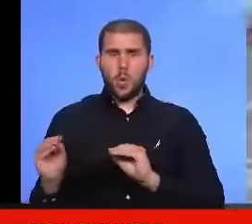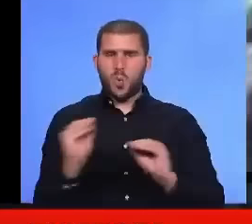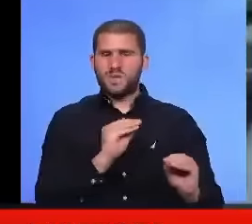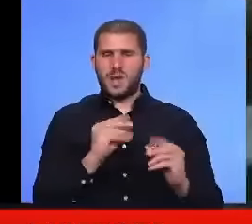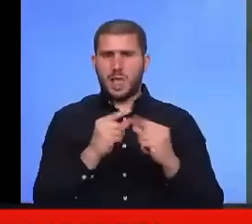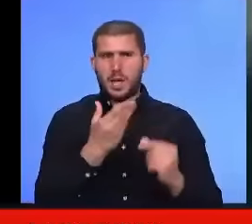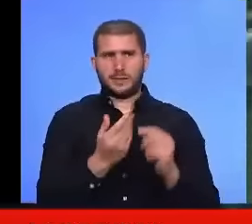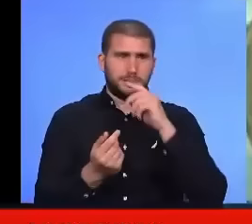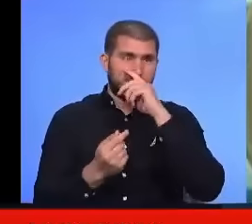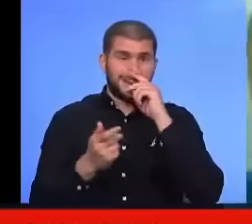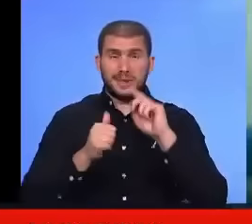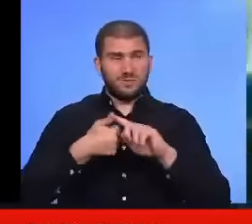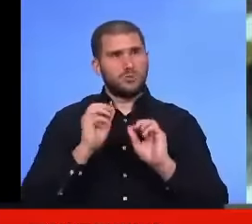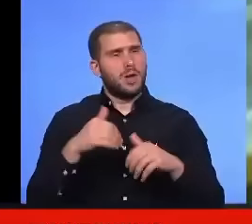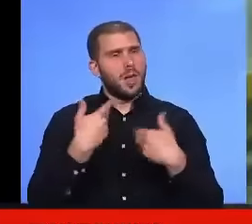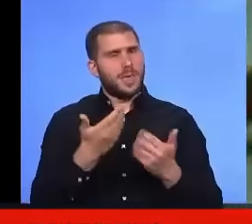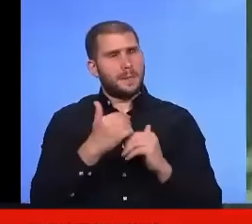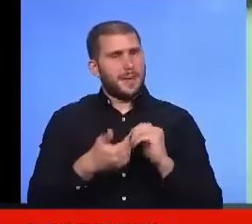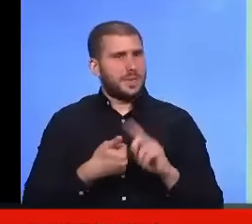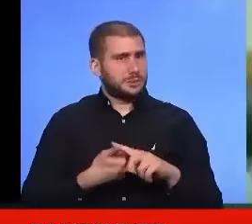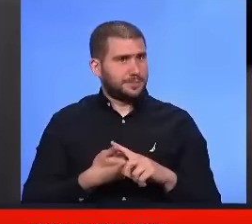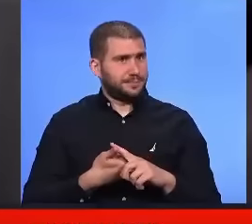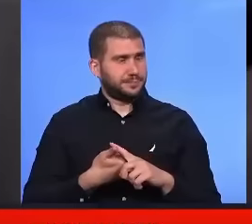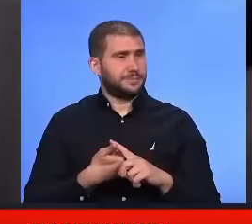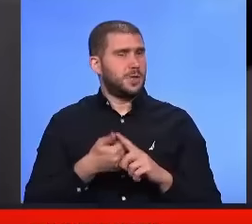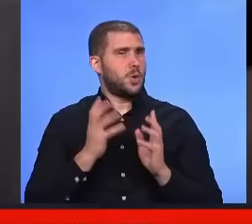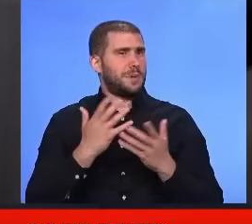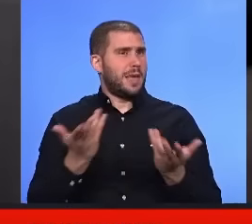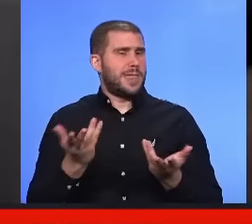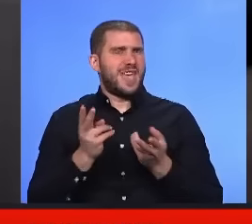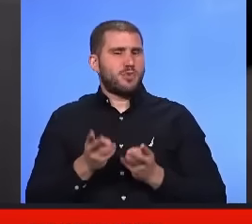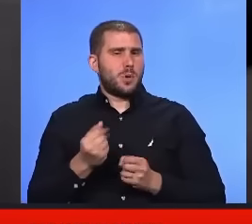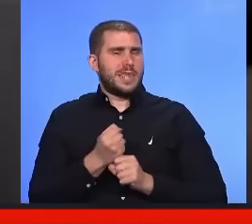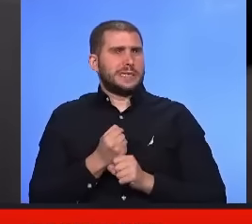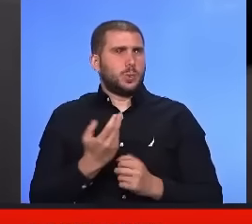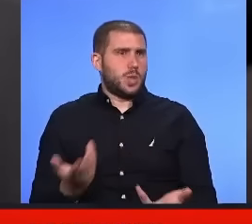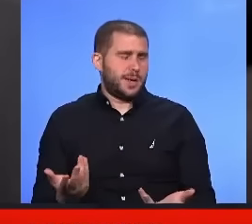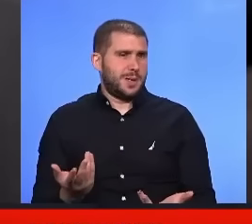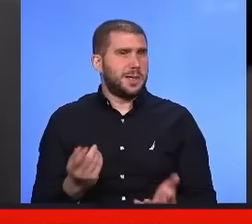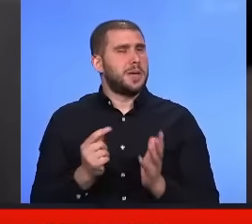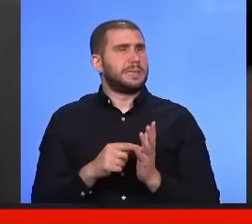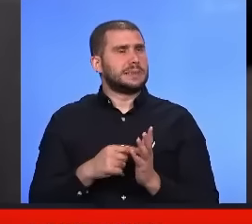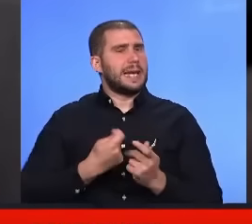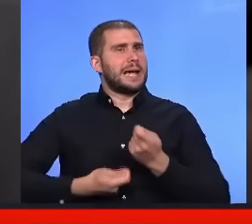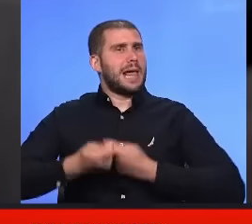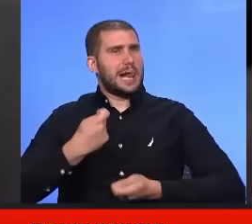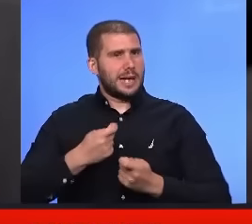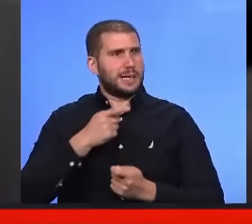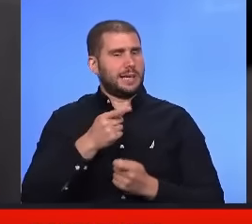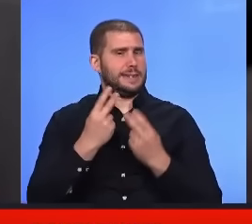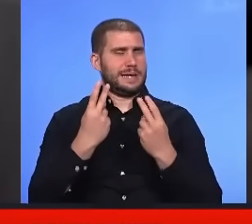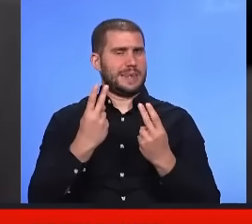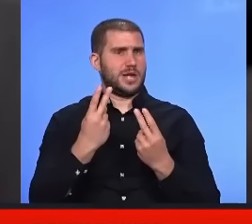לעזה. דבר שם כדי לתת להם פרנסה. אין להם יותר מדי אפשרויות תעסוקה שם, ולכן מבחינה כלכלית זה